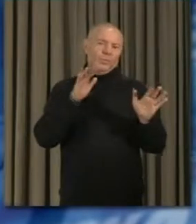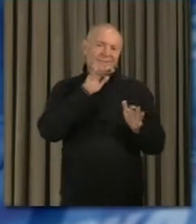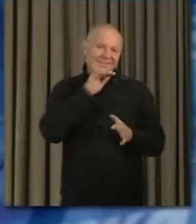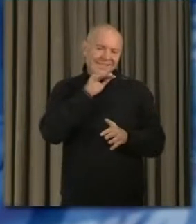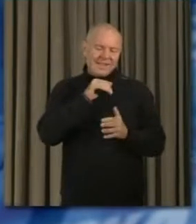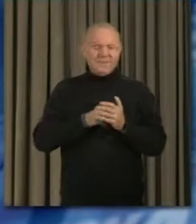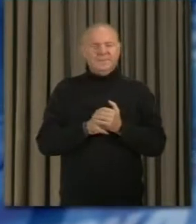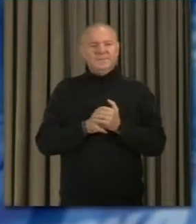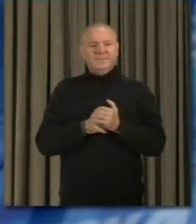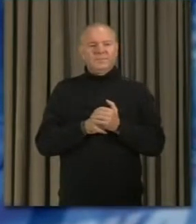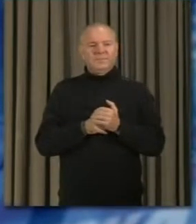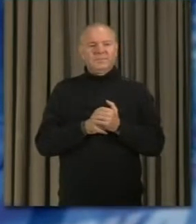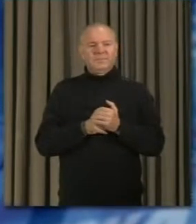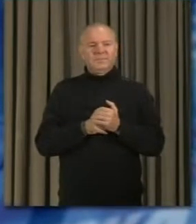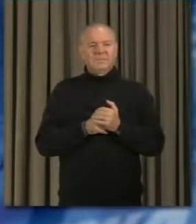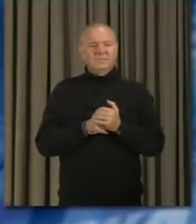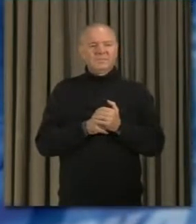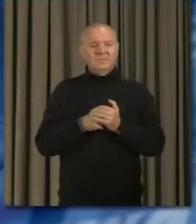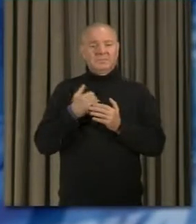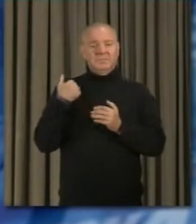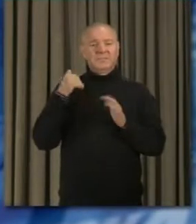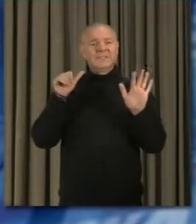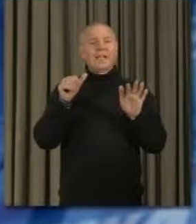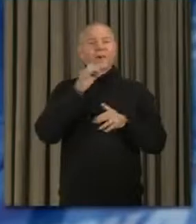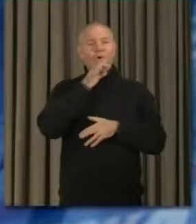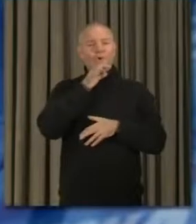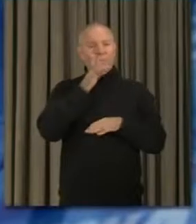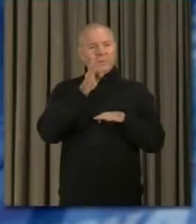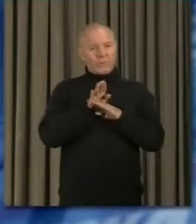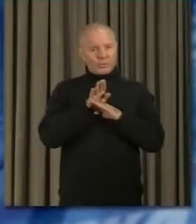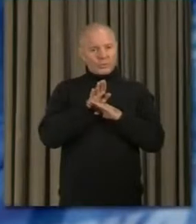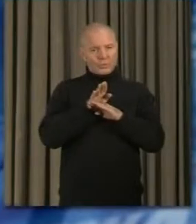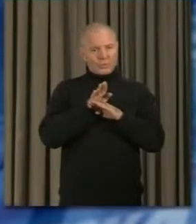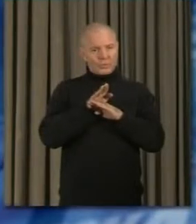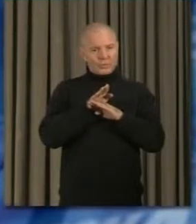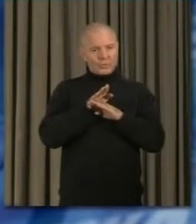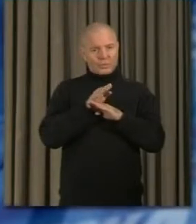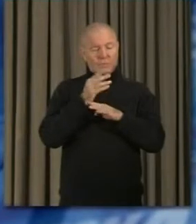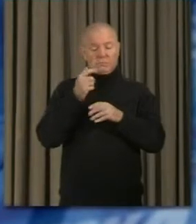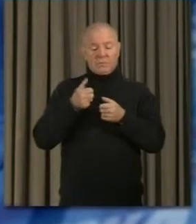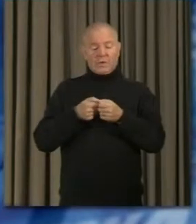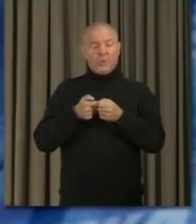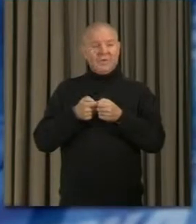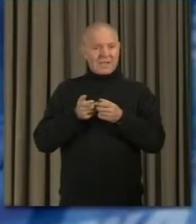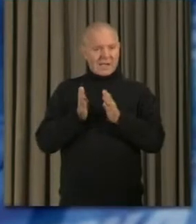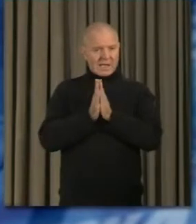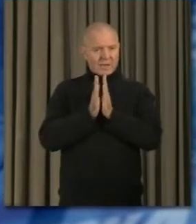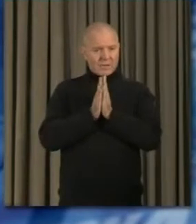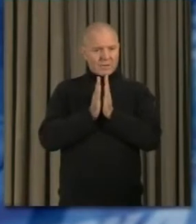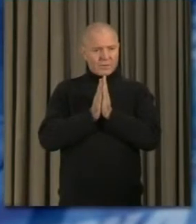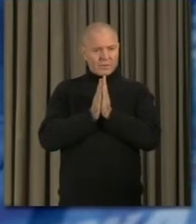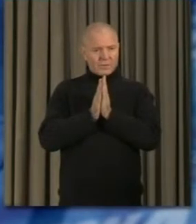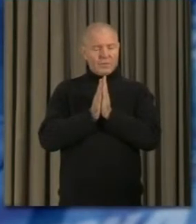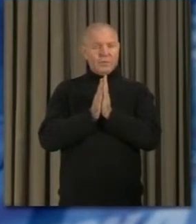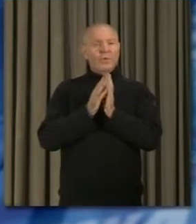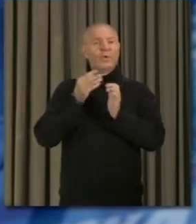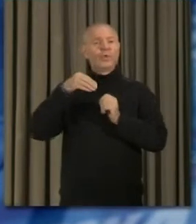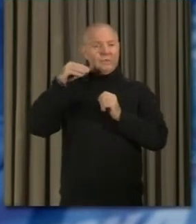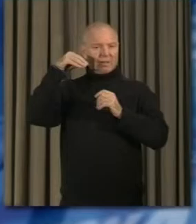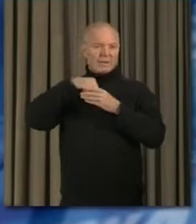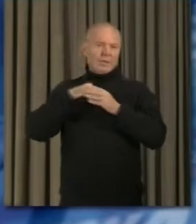Alberto Giacomini si è spento nella notte del 6 ottobre. Il rosario sarà recitato alle 20 di domani, presso la Camera Ardente allestita in